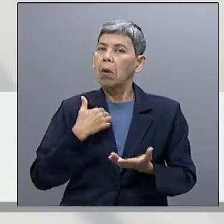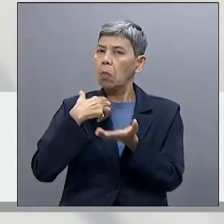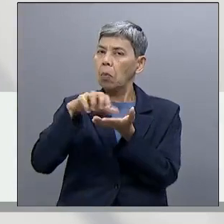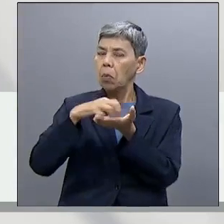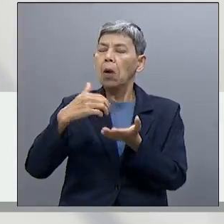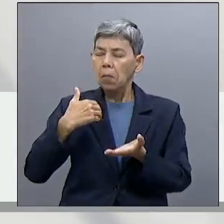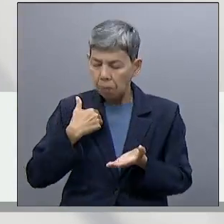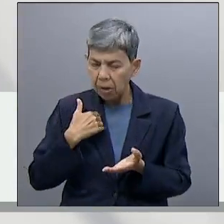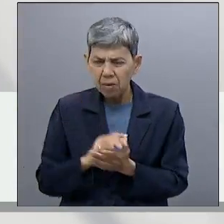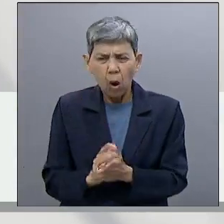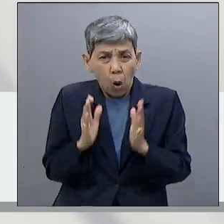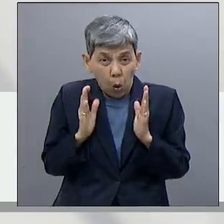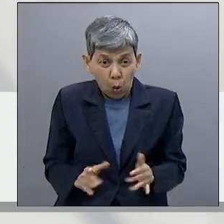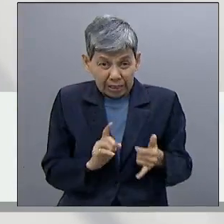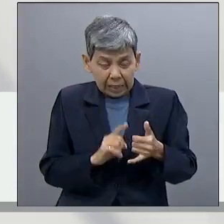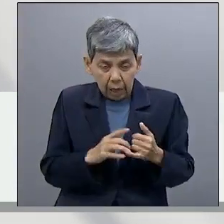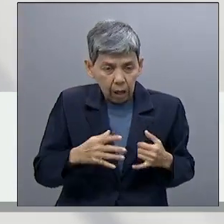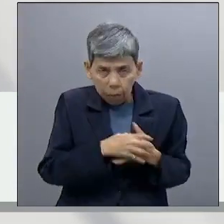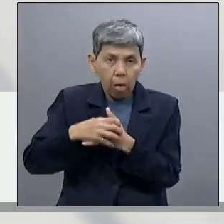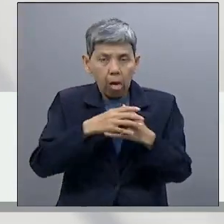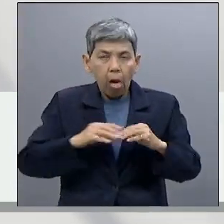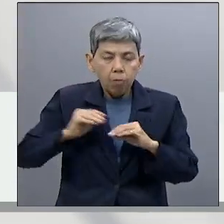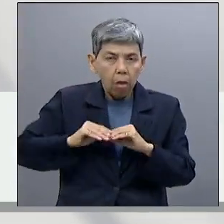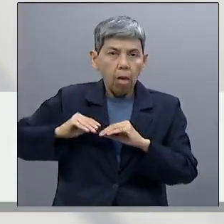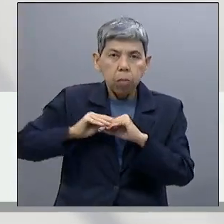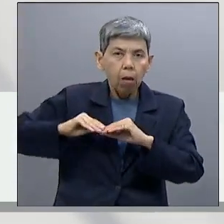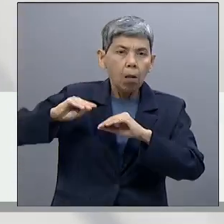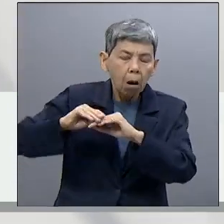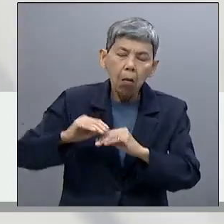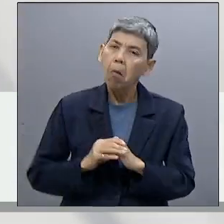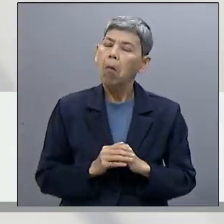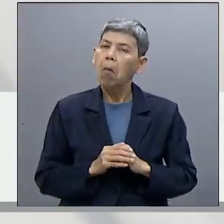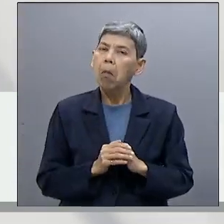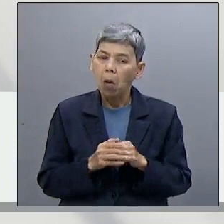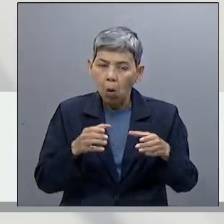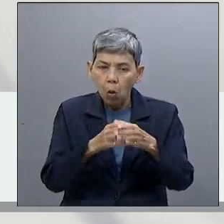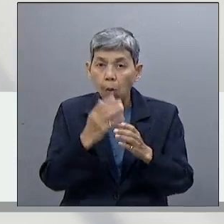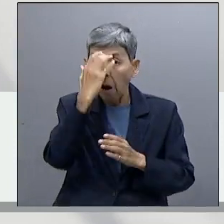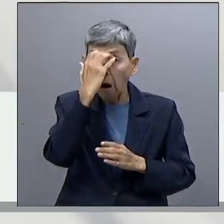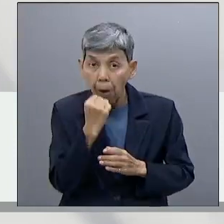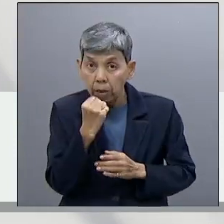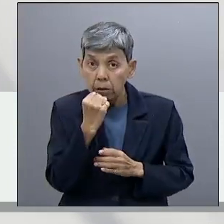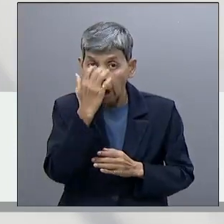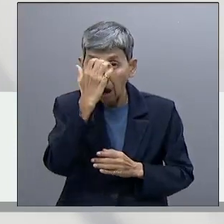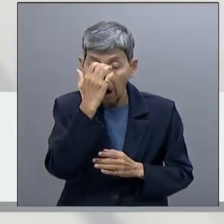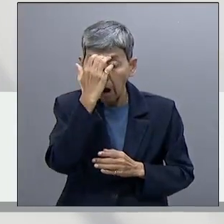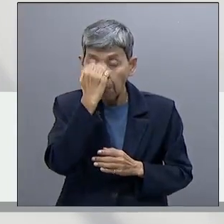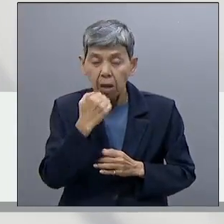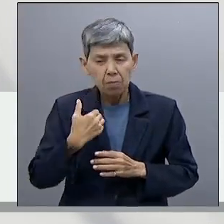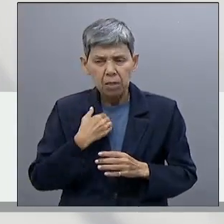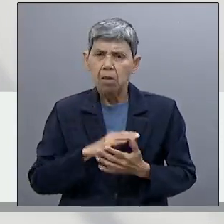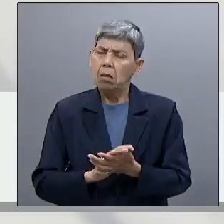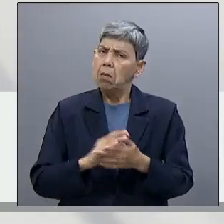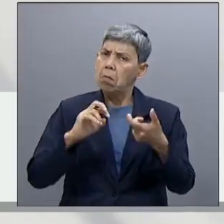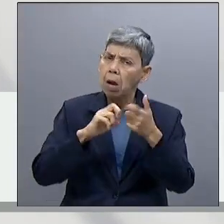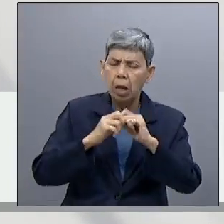มาก็คือมีบางคนที่ถูกจับเพิ่มขึ้นด้วยคือมันแสดงให้เห็นว่าในกลุ่มของฮามาสเองเขามีการขัดข้อง